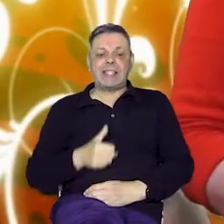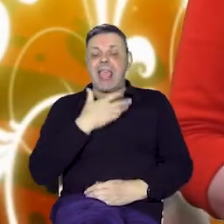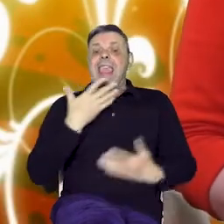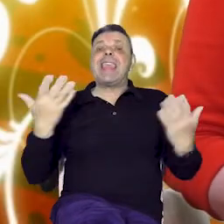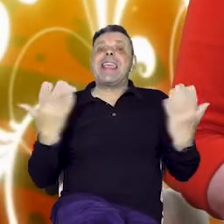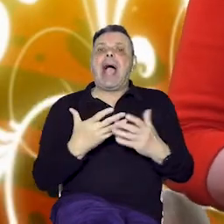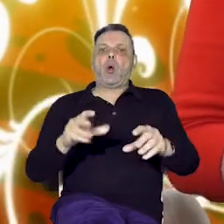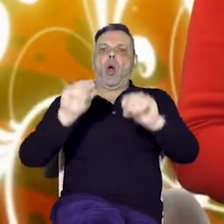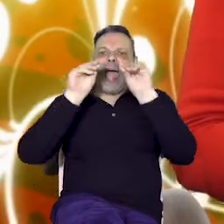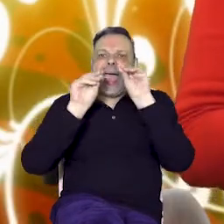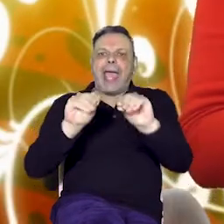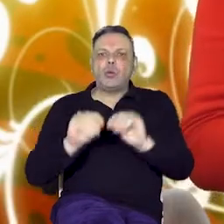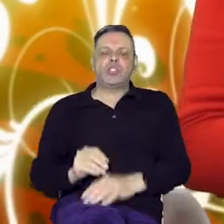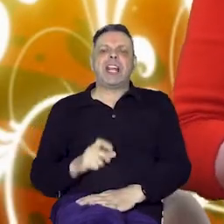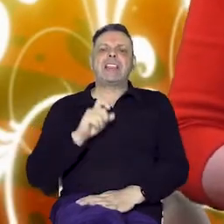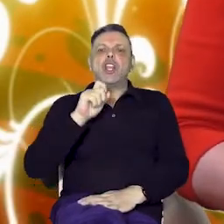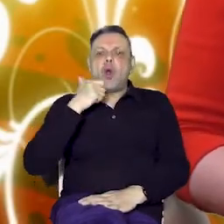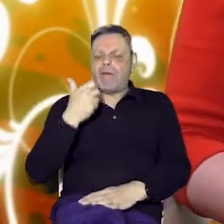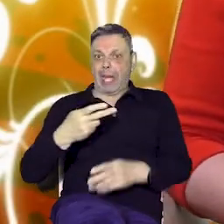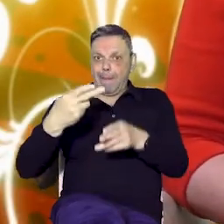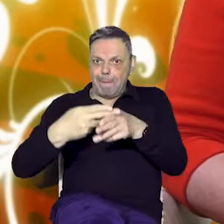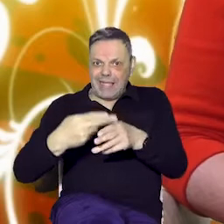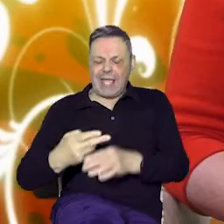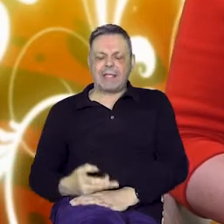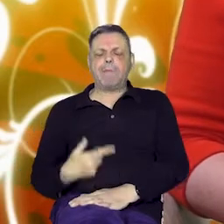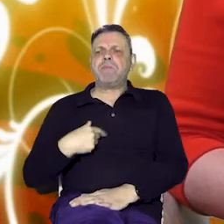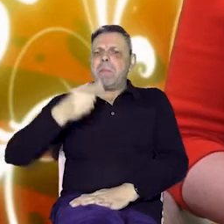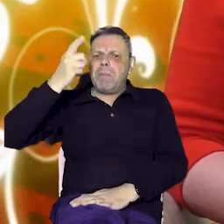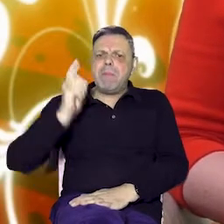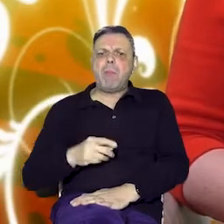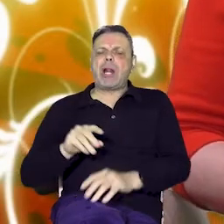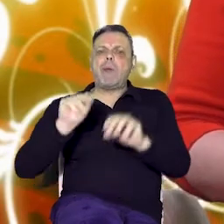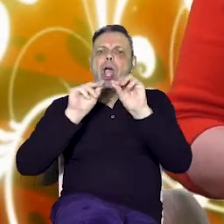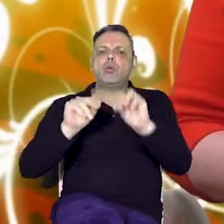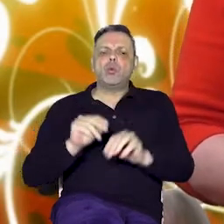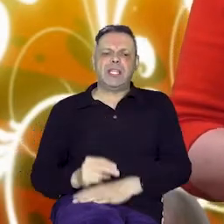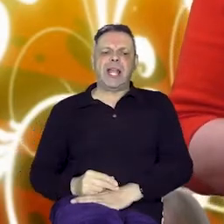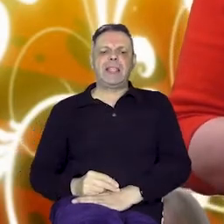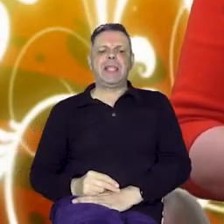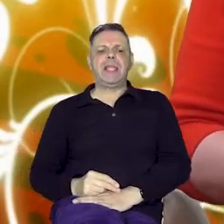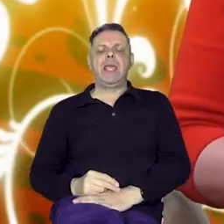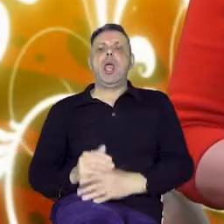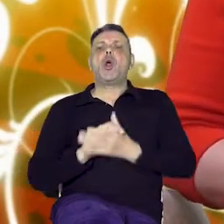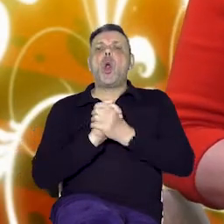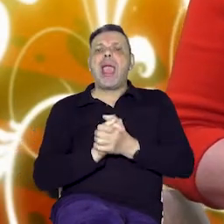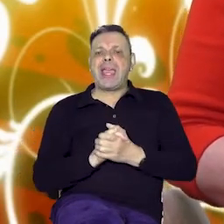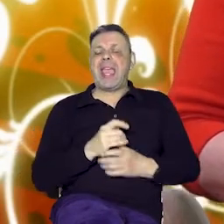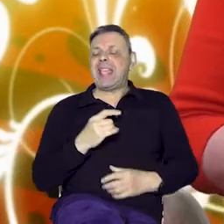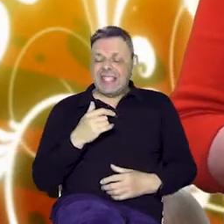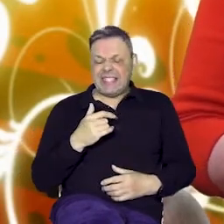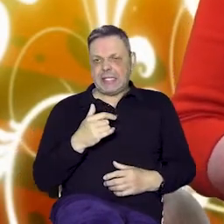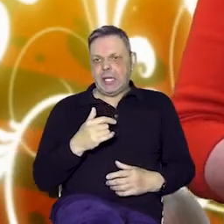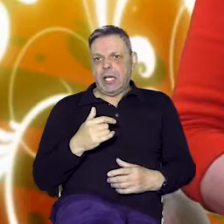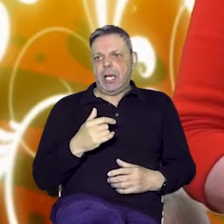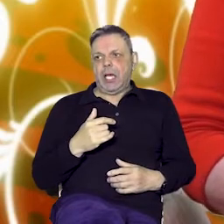educirati čovjeka, pacijenta. Mi moramo educirati, mi nefrolozi, kolege iz jedinice intenzivnog liječenja.